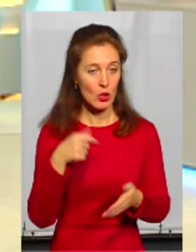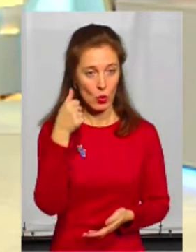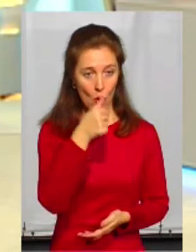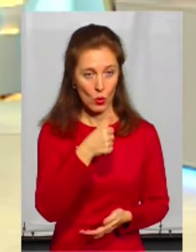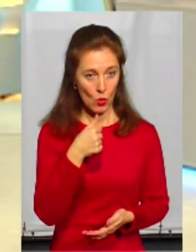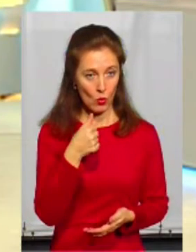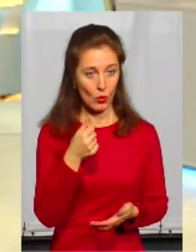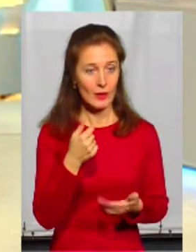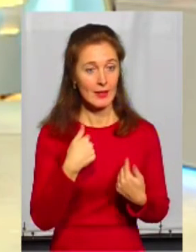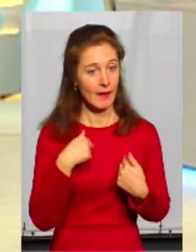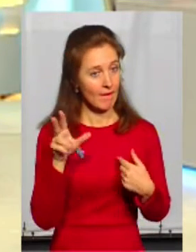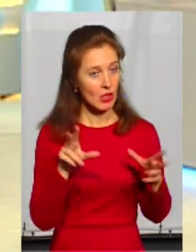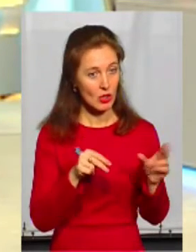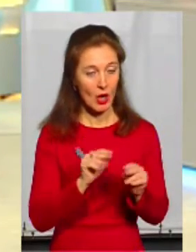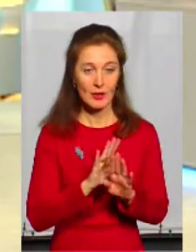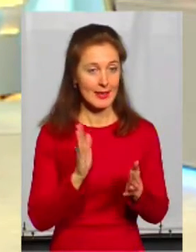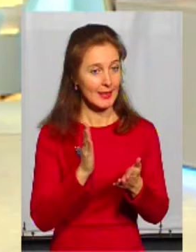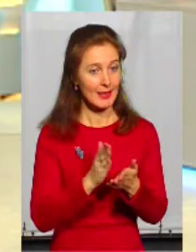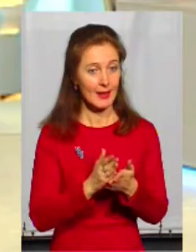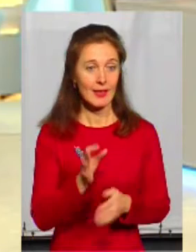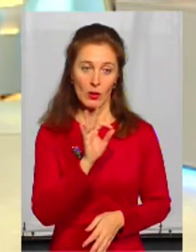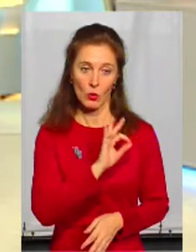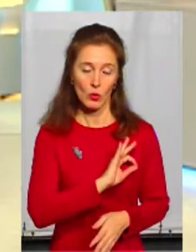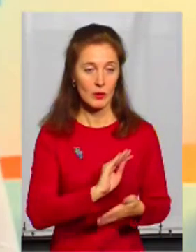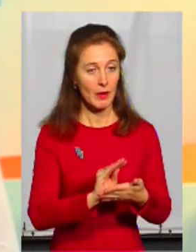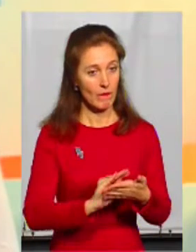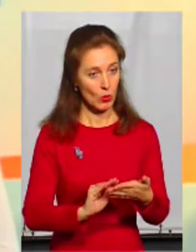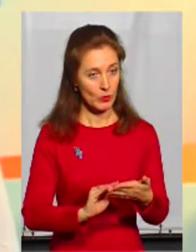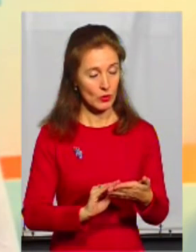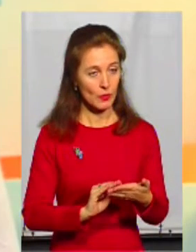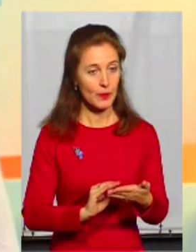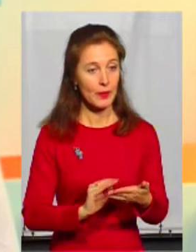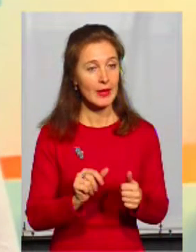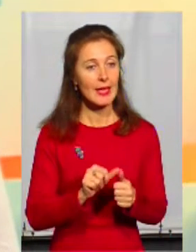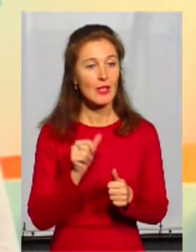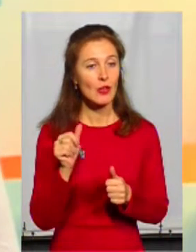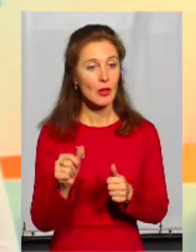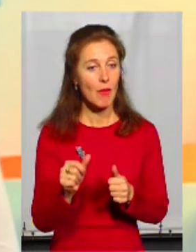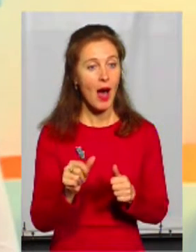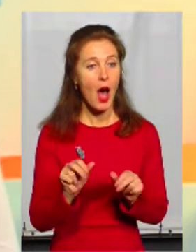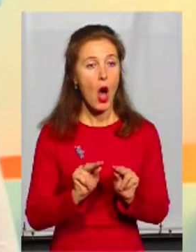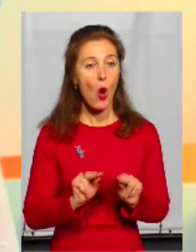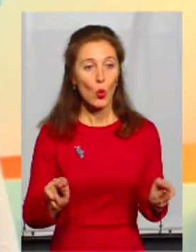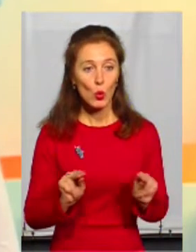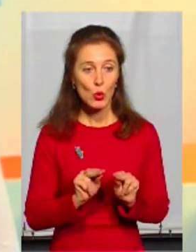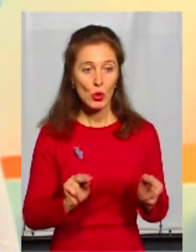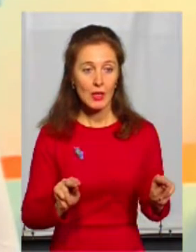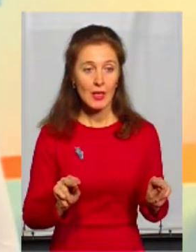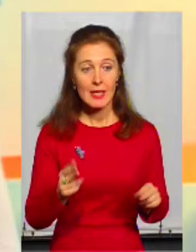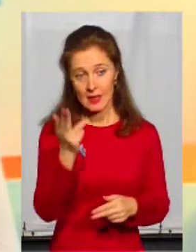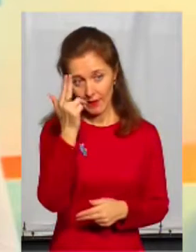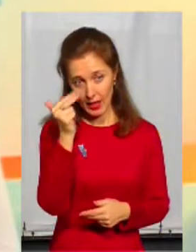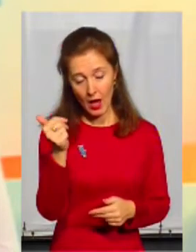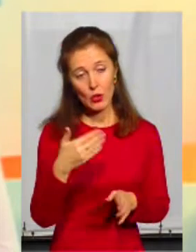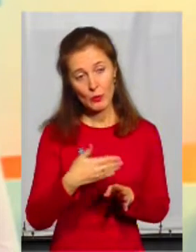2019 року, я вважаю, не є на користь цьому правопису. І, зокрема, учні